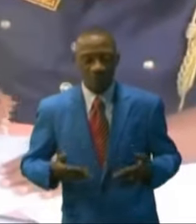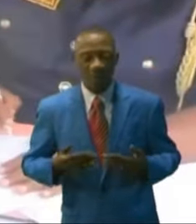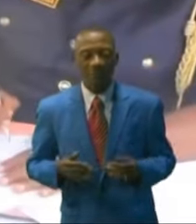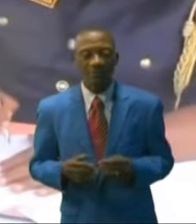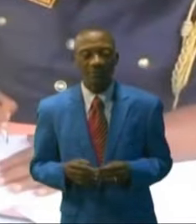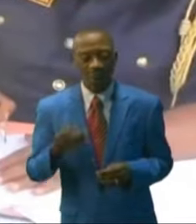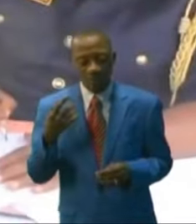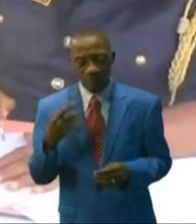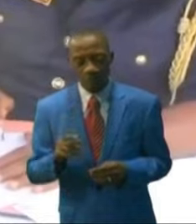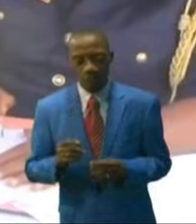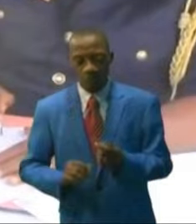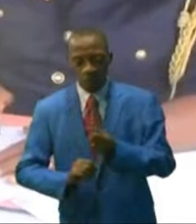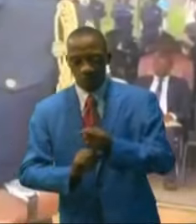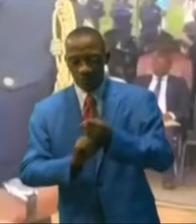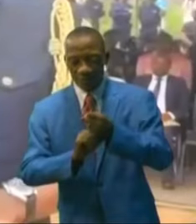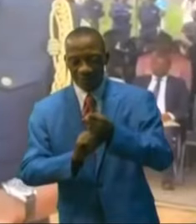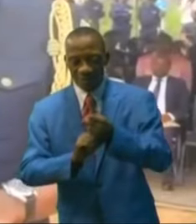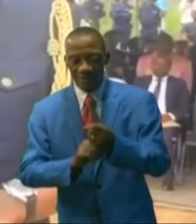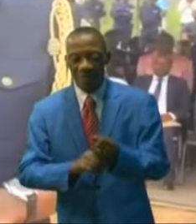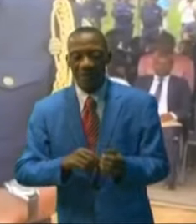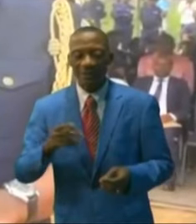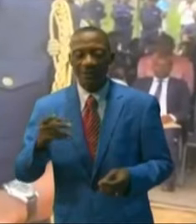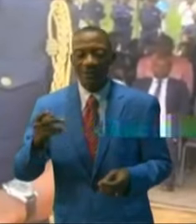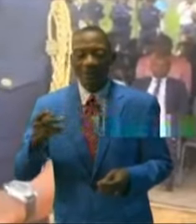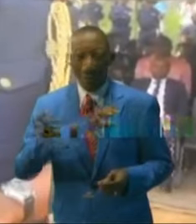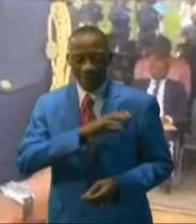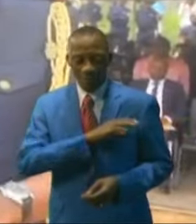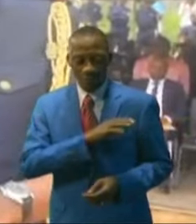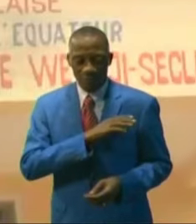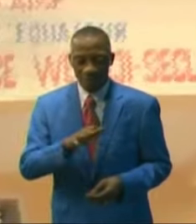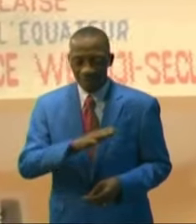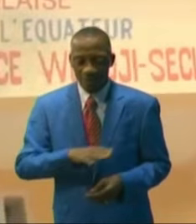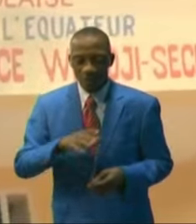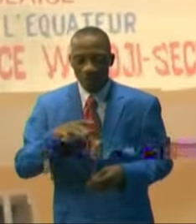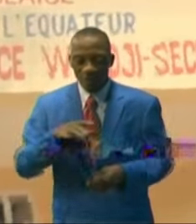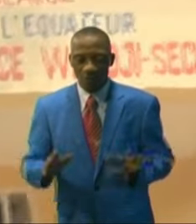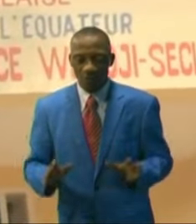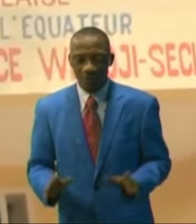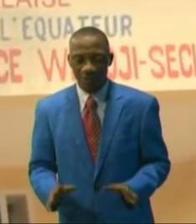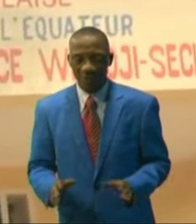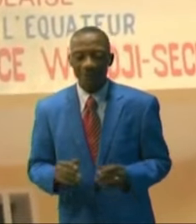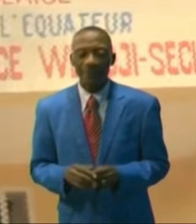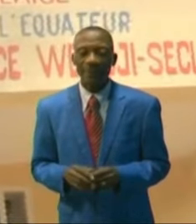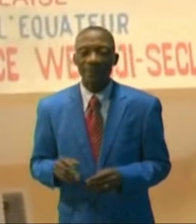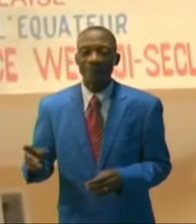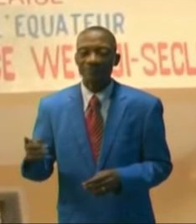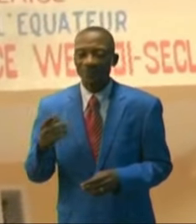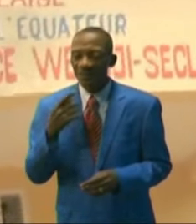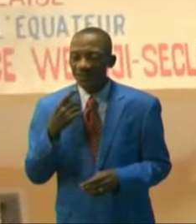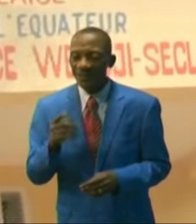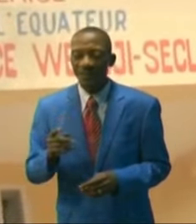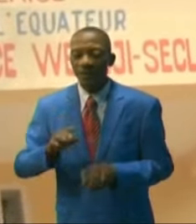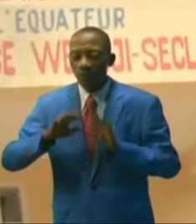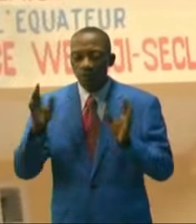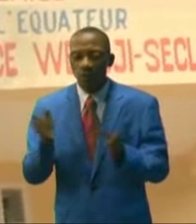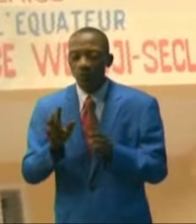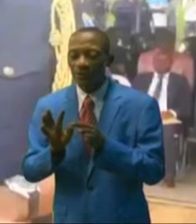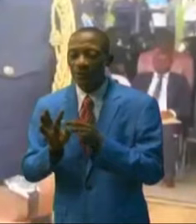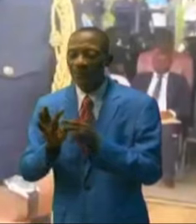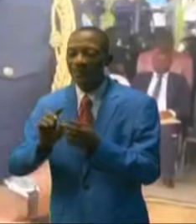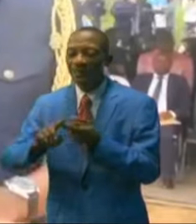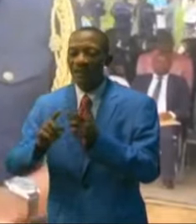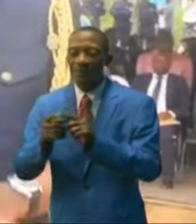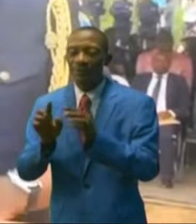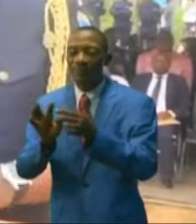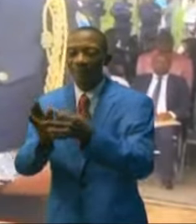police nationale congolaise, je lance en même temps une requête à tous les partenaires de redoubler l'effort pour